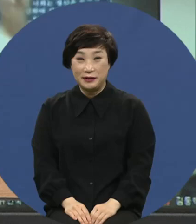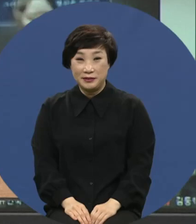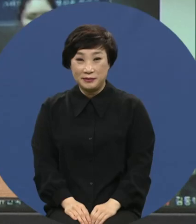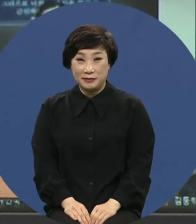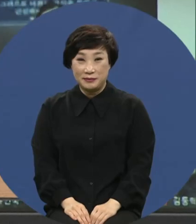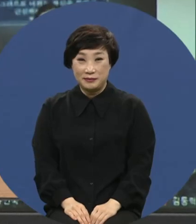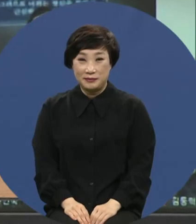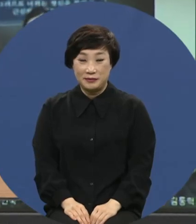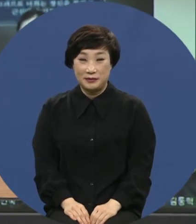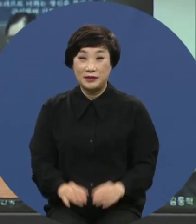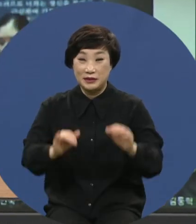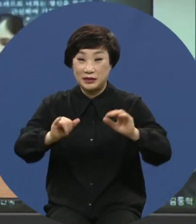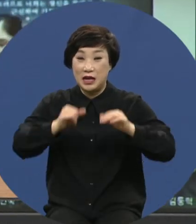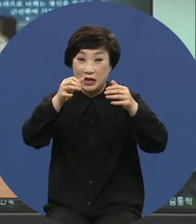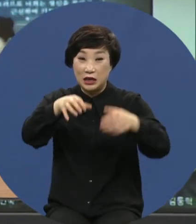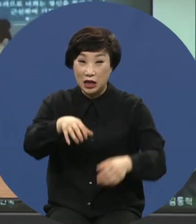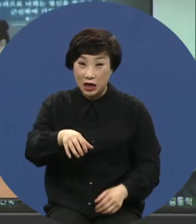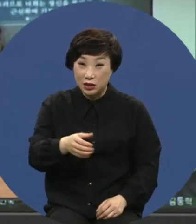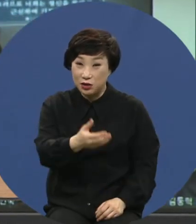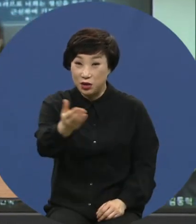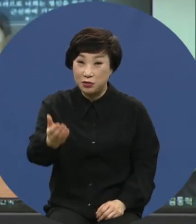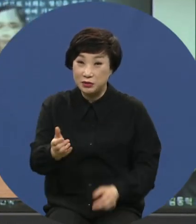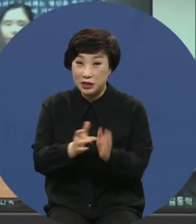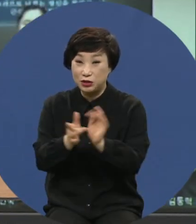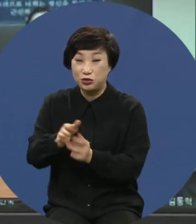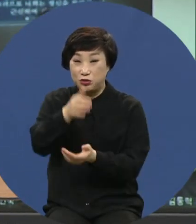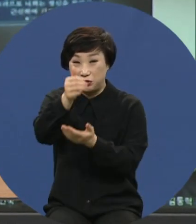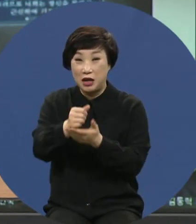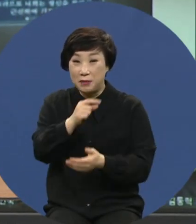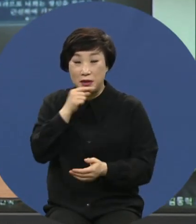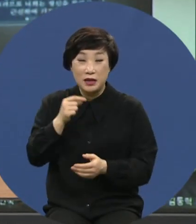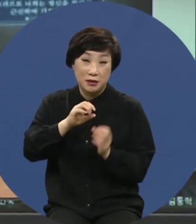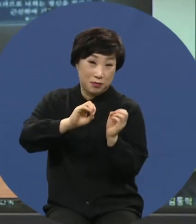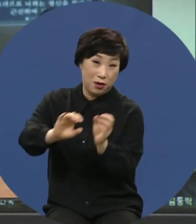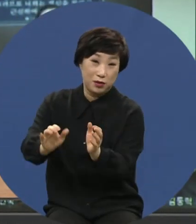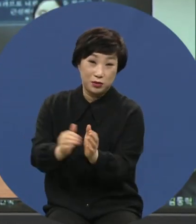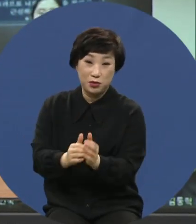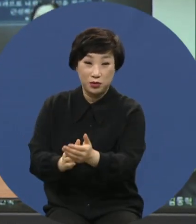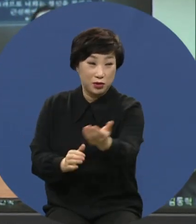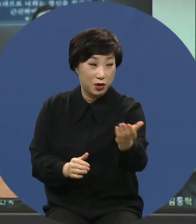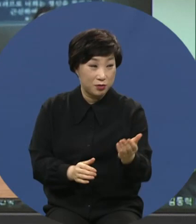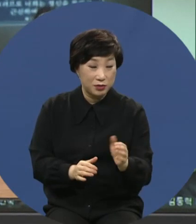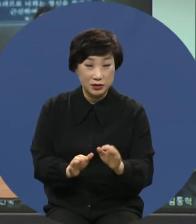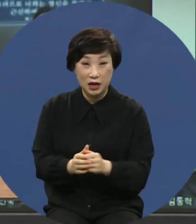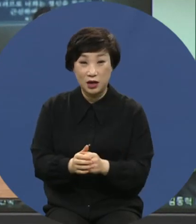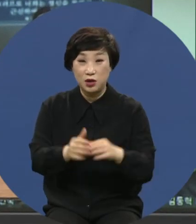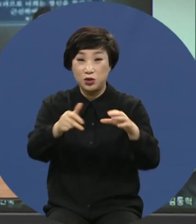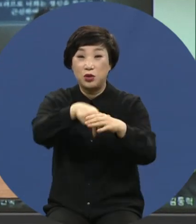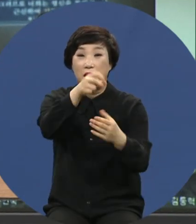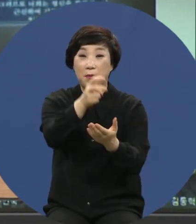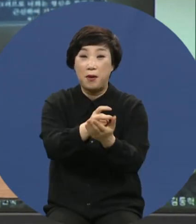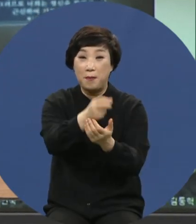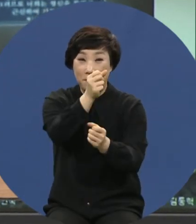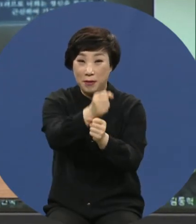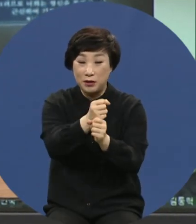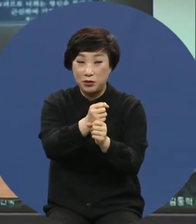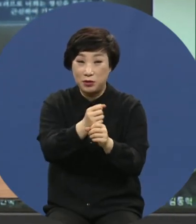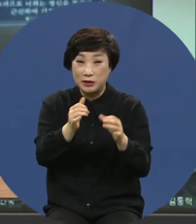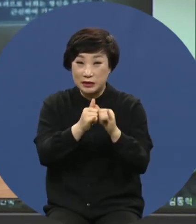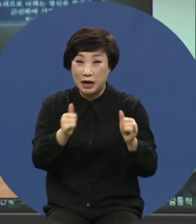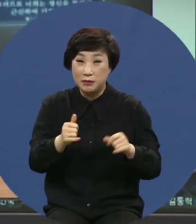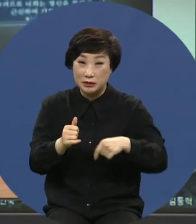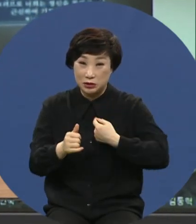그러므로 세상에서 얼마나 예수주의 피를 부정하면서 교리를 만들고